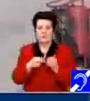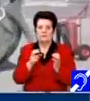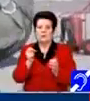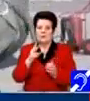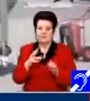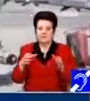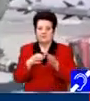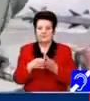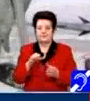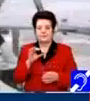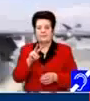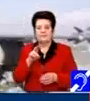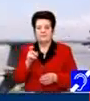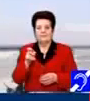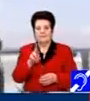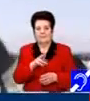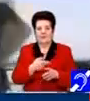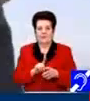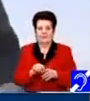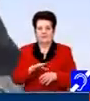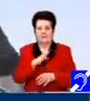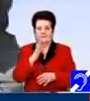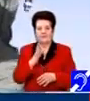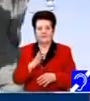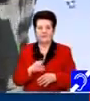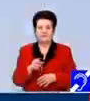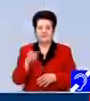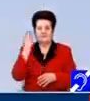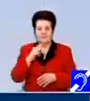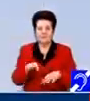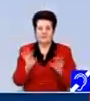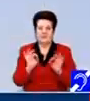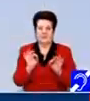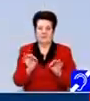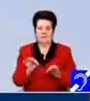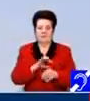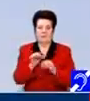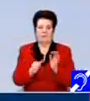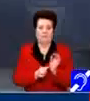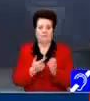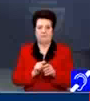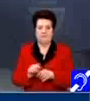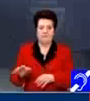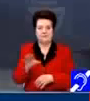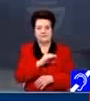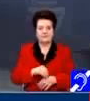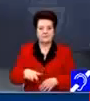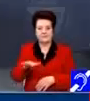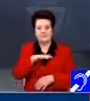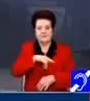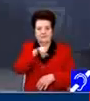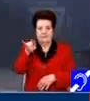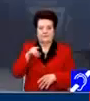la campania din Libia. Recordul lui Mac este greu de atins. În mod normal, un pilot mediu de F-16 adună în toată cariera 1000 de ore de